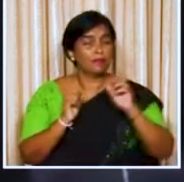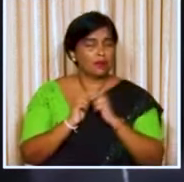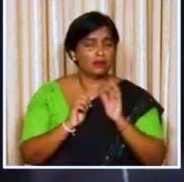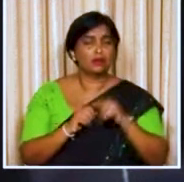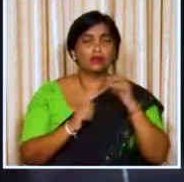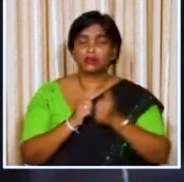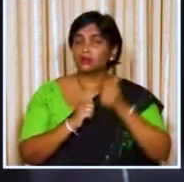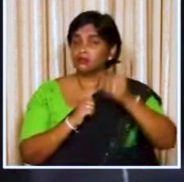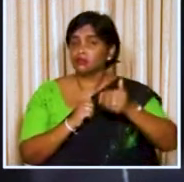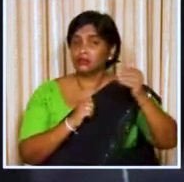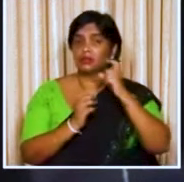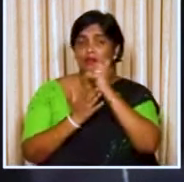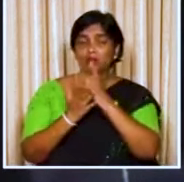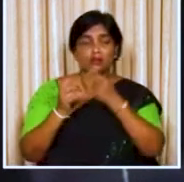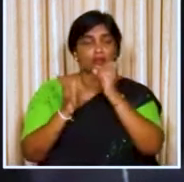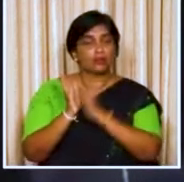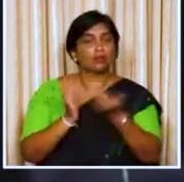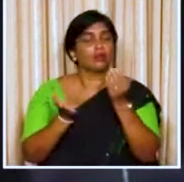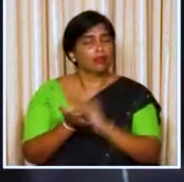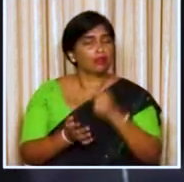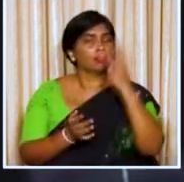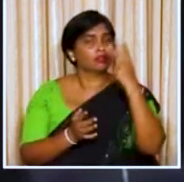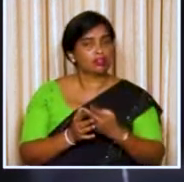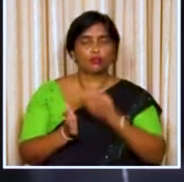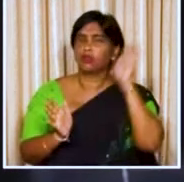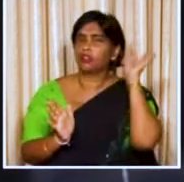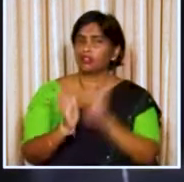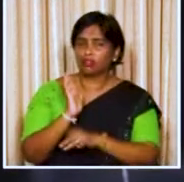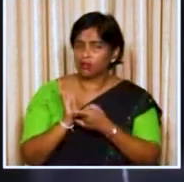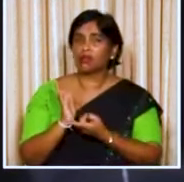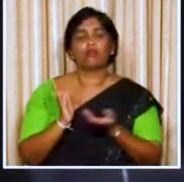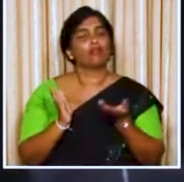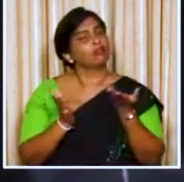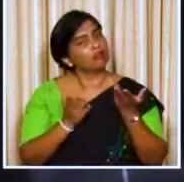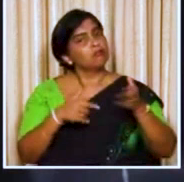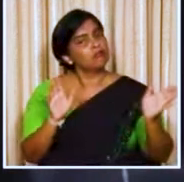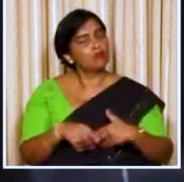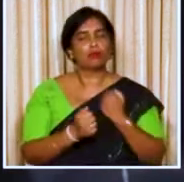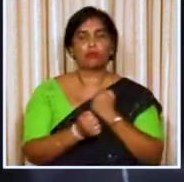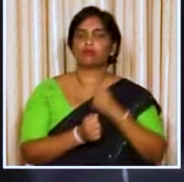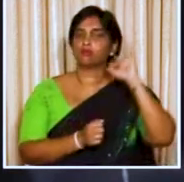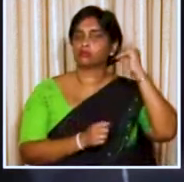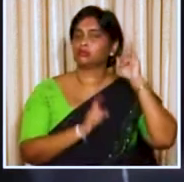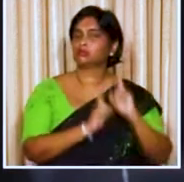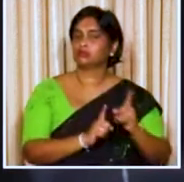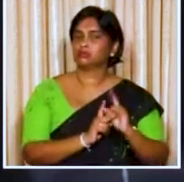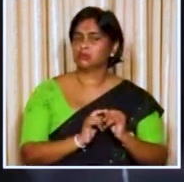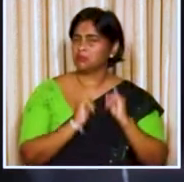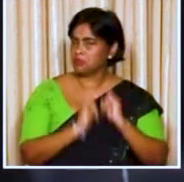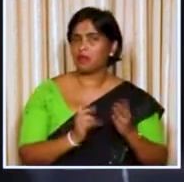ඒ සේවා දීපු ව්‍යවස්ථාදායක සභාවෙන් දෙවන වතාවටත් ප්‍රතික්ෂේප කර තිබියදී තවදුරටත් ඔහුව නීති